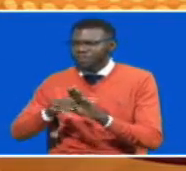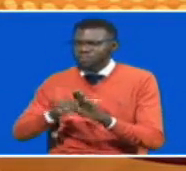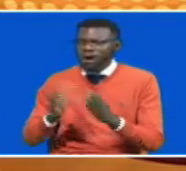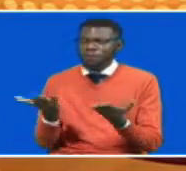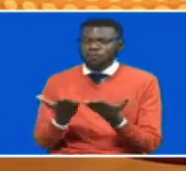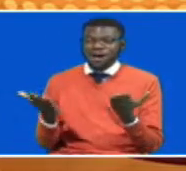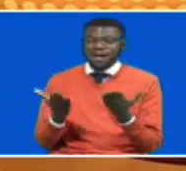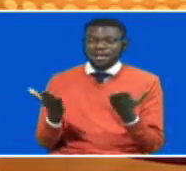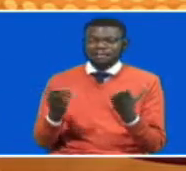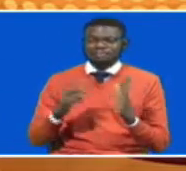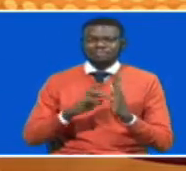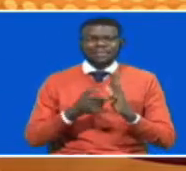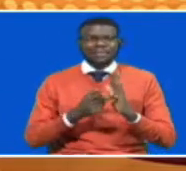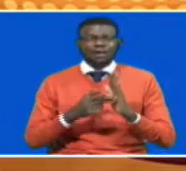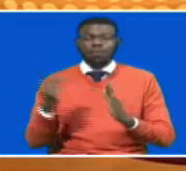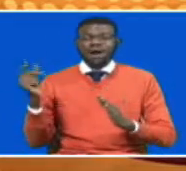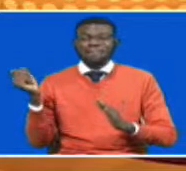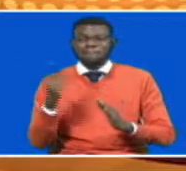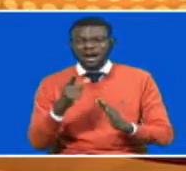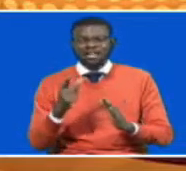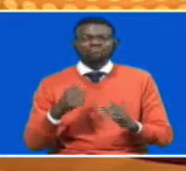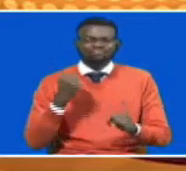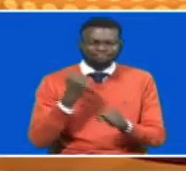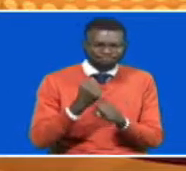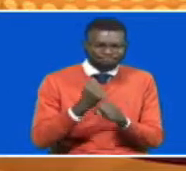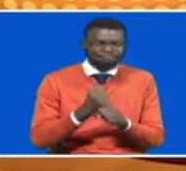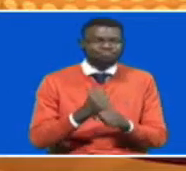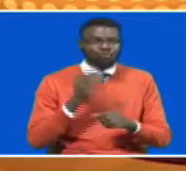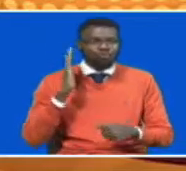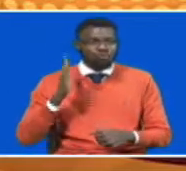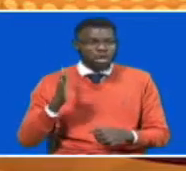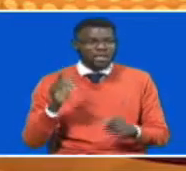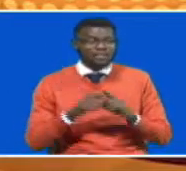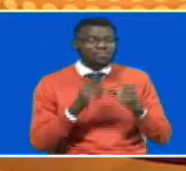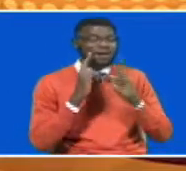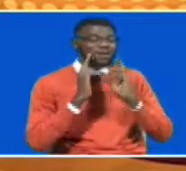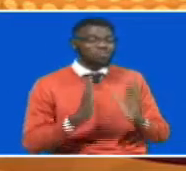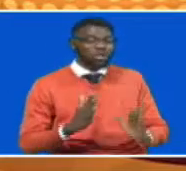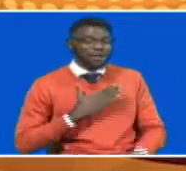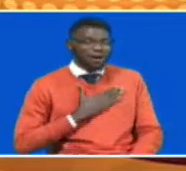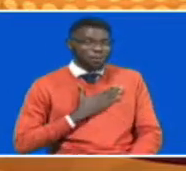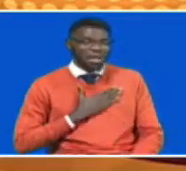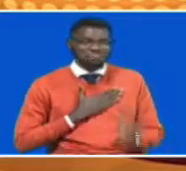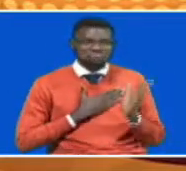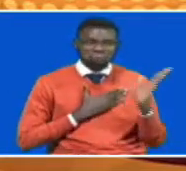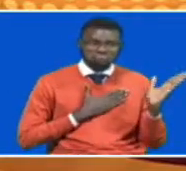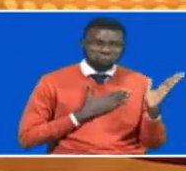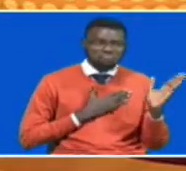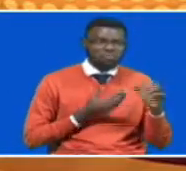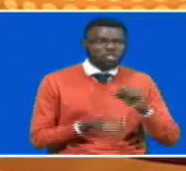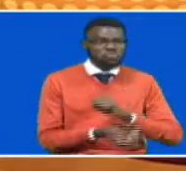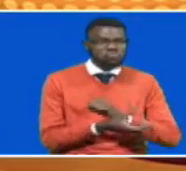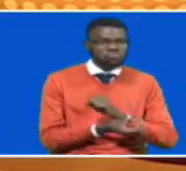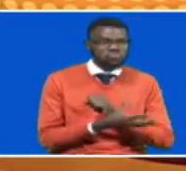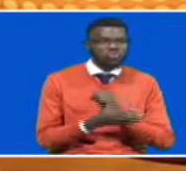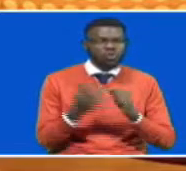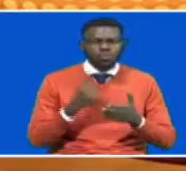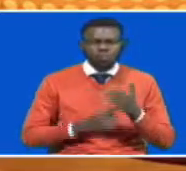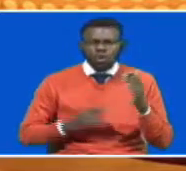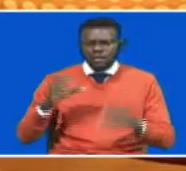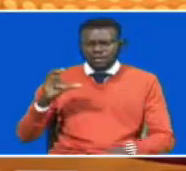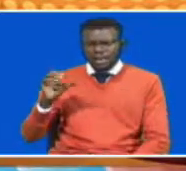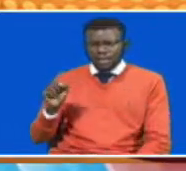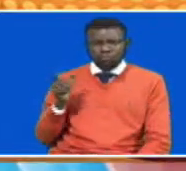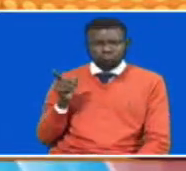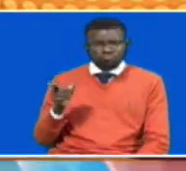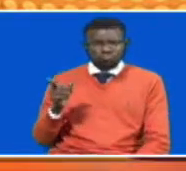inatarajiwa kuchukua kipindi cha mwezi mmoja. Kama anavyoripoti mwanahabari mwenzangu upande wa Radio Maisha Esther Kironga, ni kwamba waziri wa